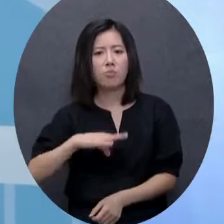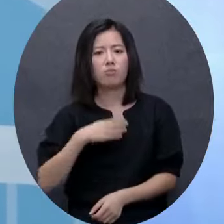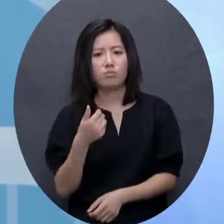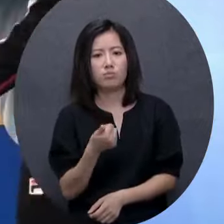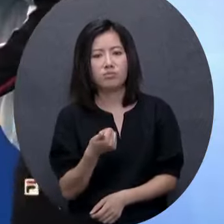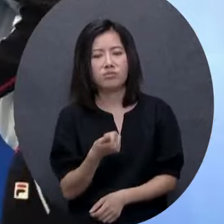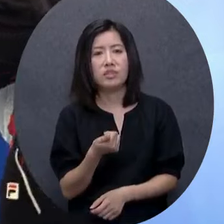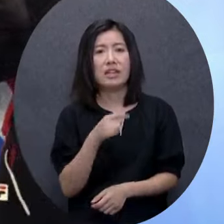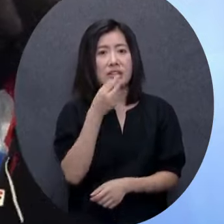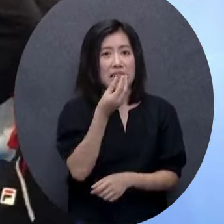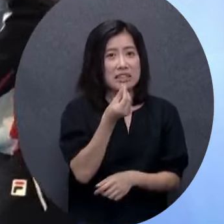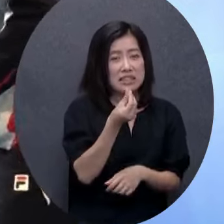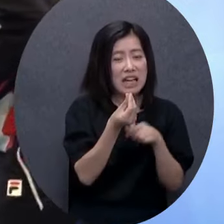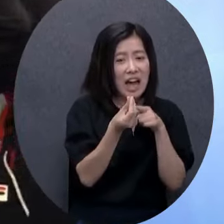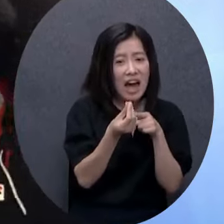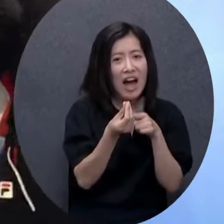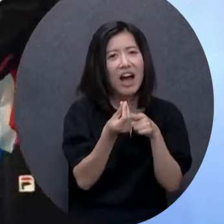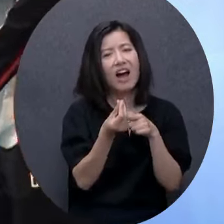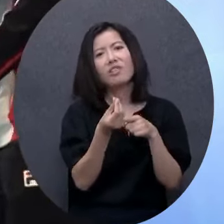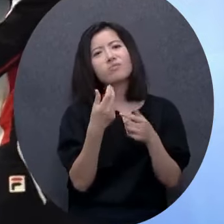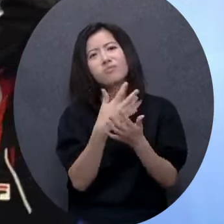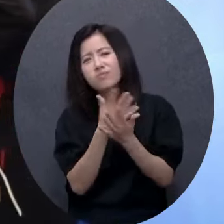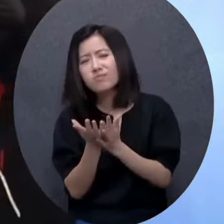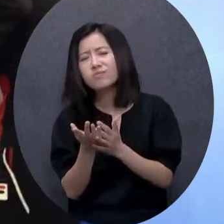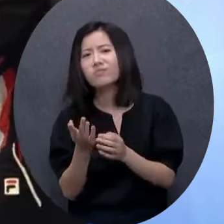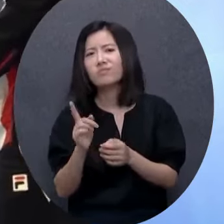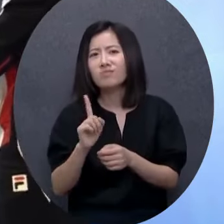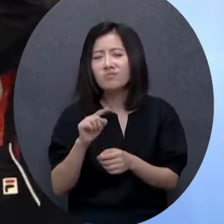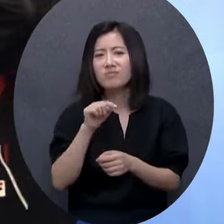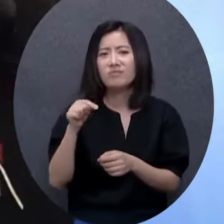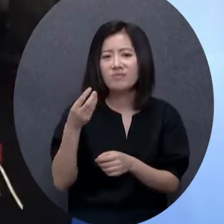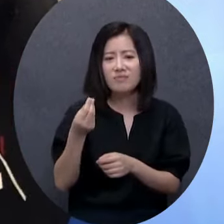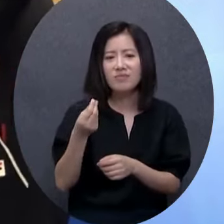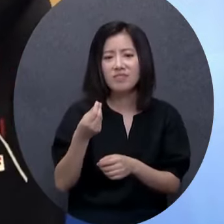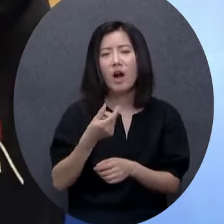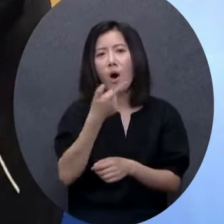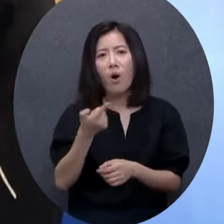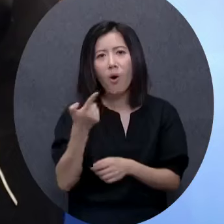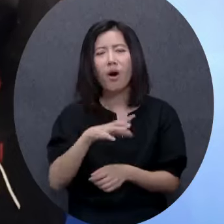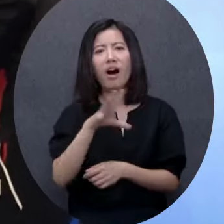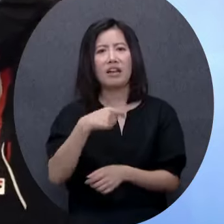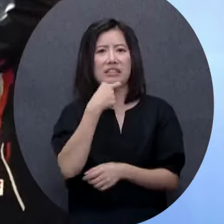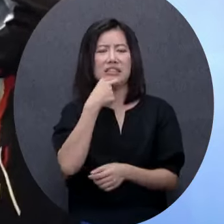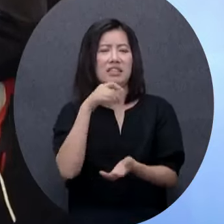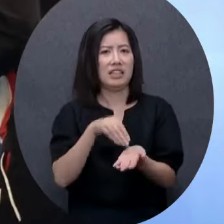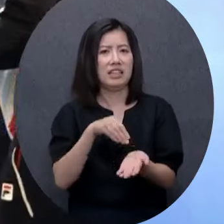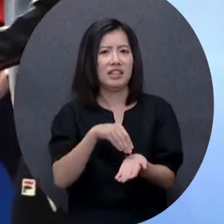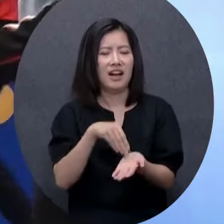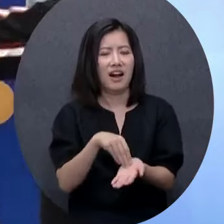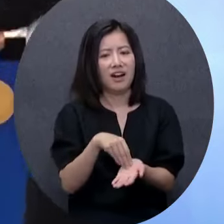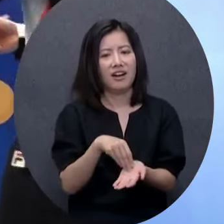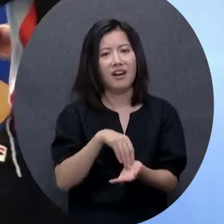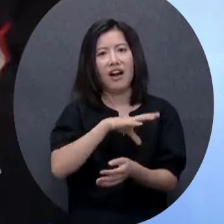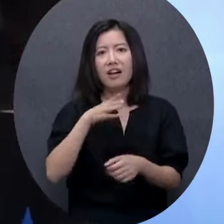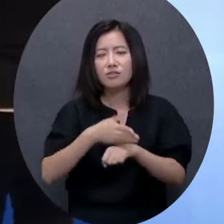然呢啲嘢資金嘅嘢或者係資源嘅嘢，多多益善，少少無區。大家社會